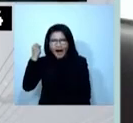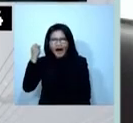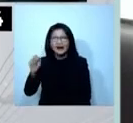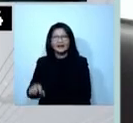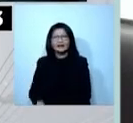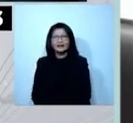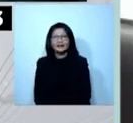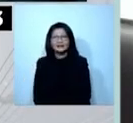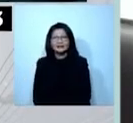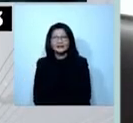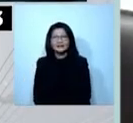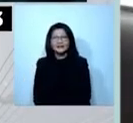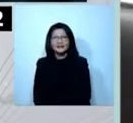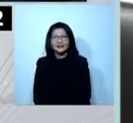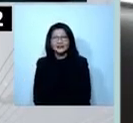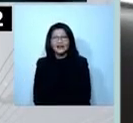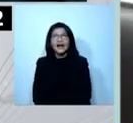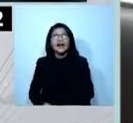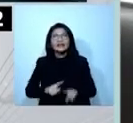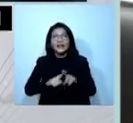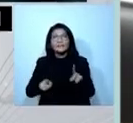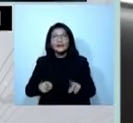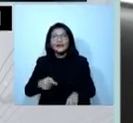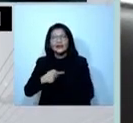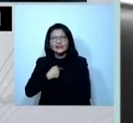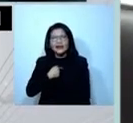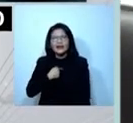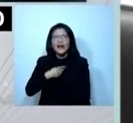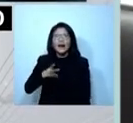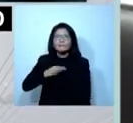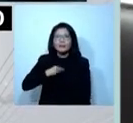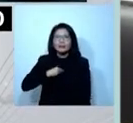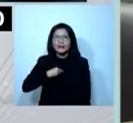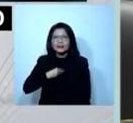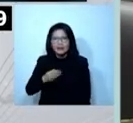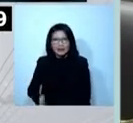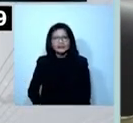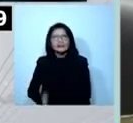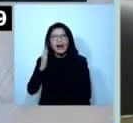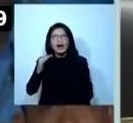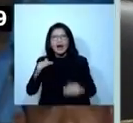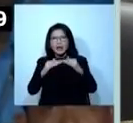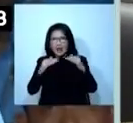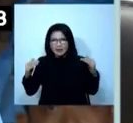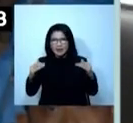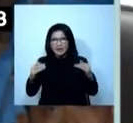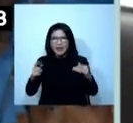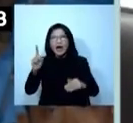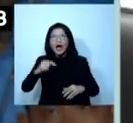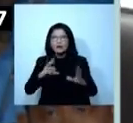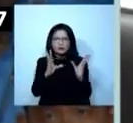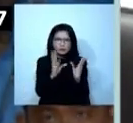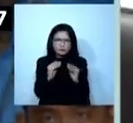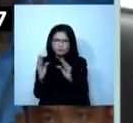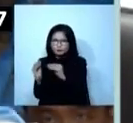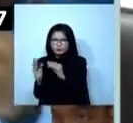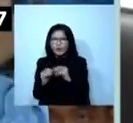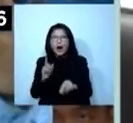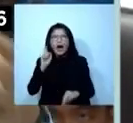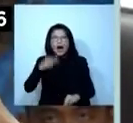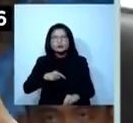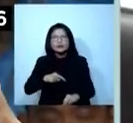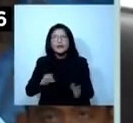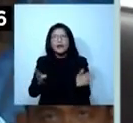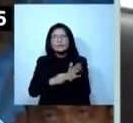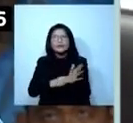satu, partai salah satu partai pendukungnya katakan saya sebut PKS menolak IKN, Mas Anies juga menolak IKN, tapi kemudian wakilnya